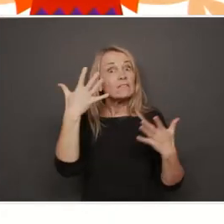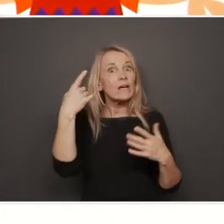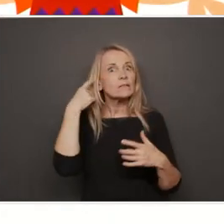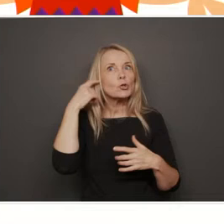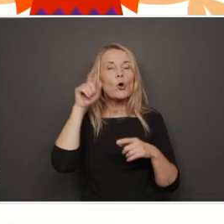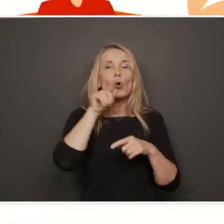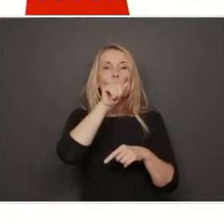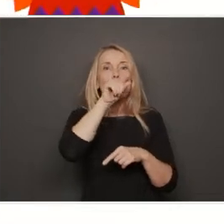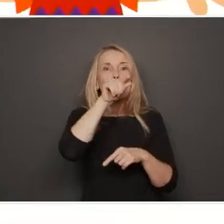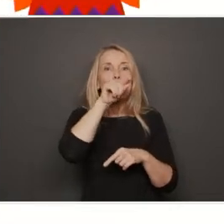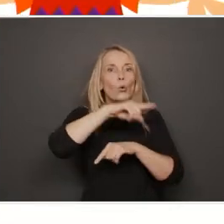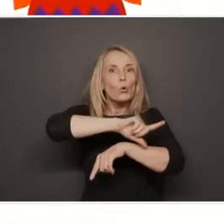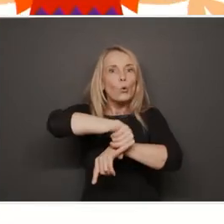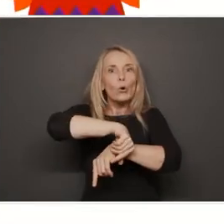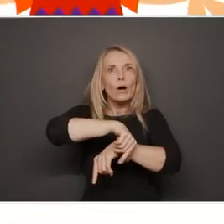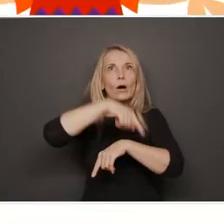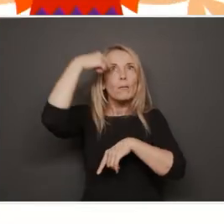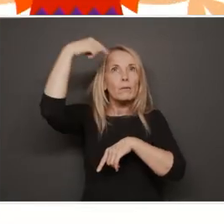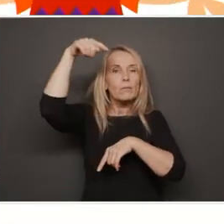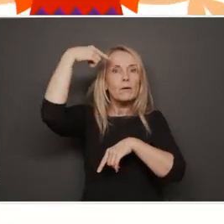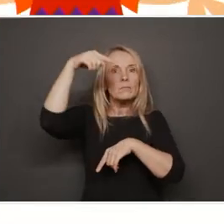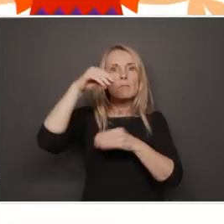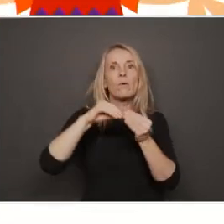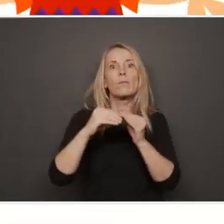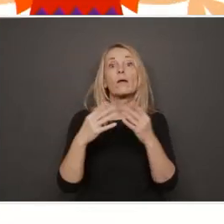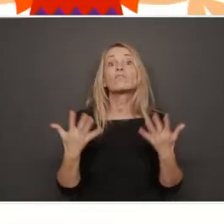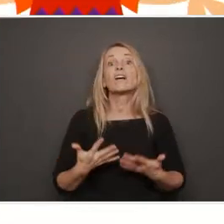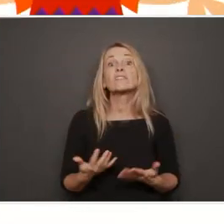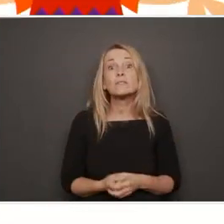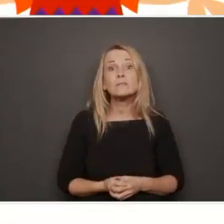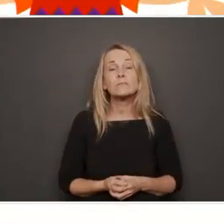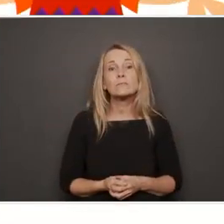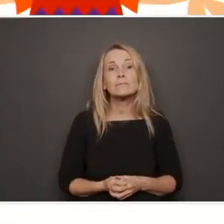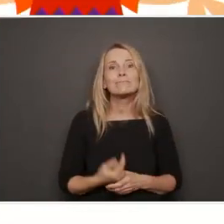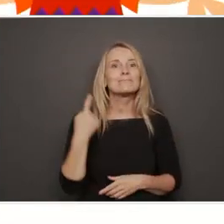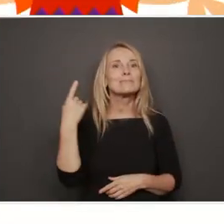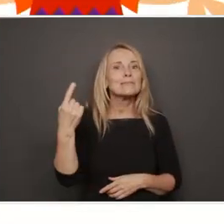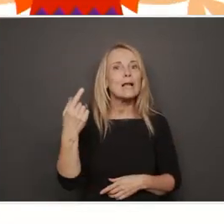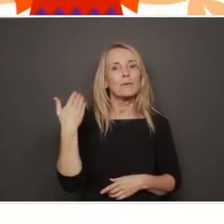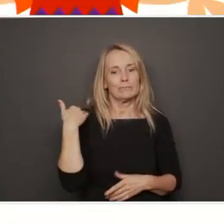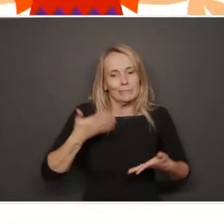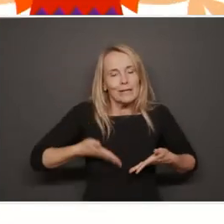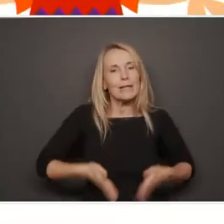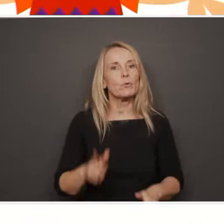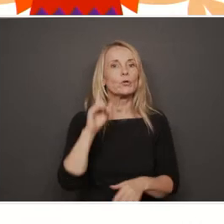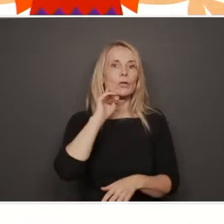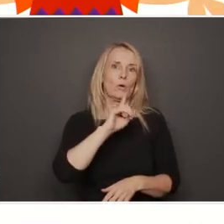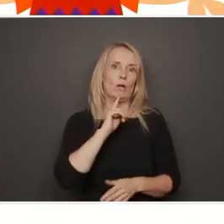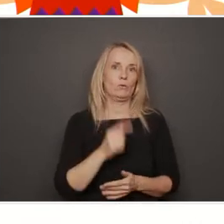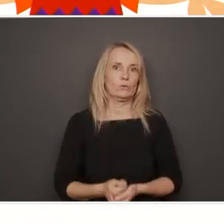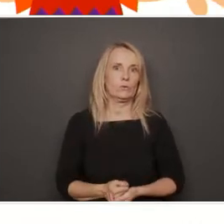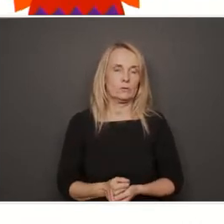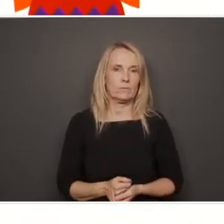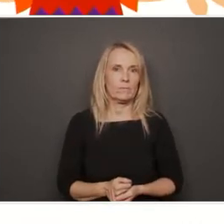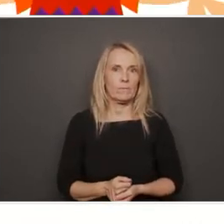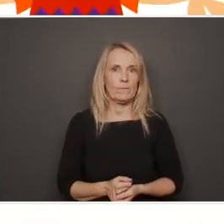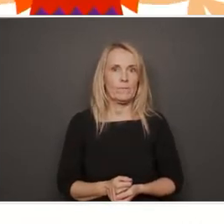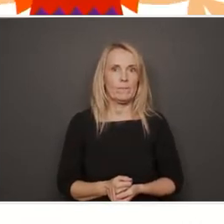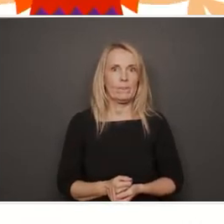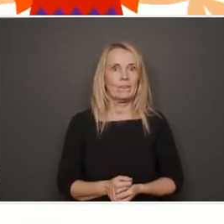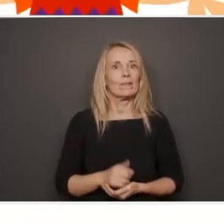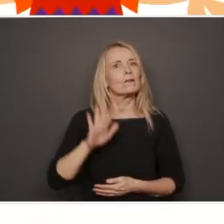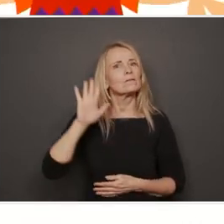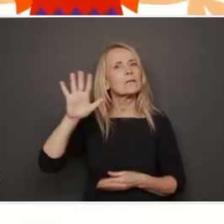Kuckucksuhren spezialisiert. Aber da gibt es ein Problem. Paul ist seit seiner Geburt gehörlos.